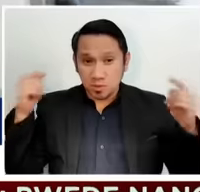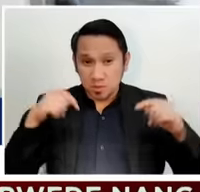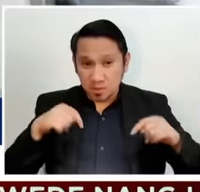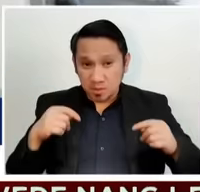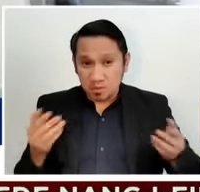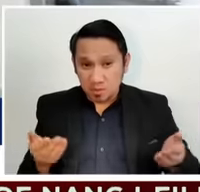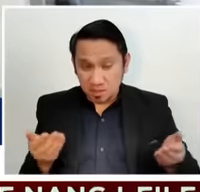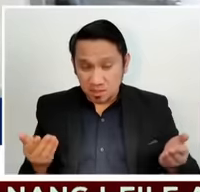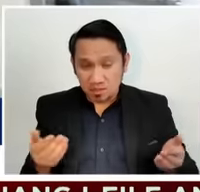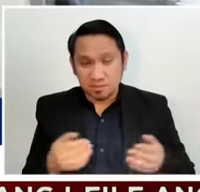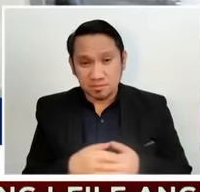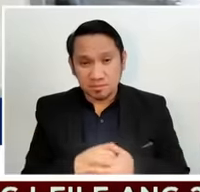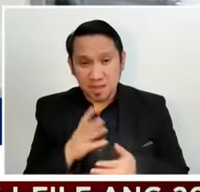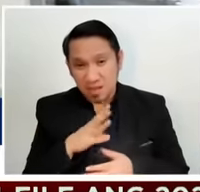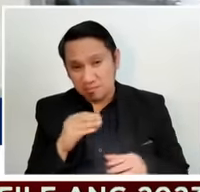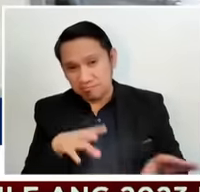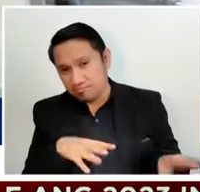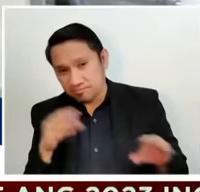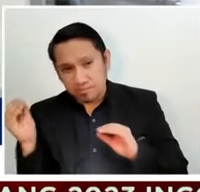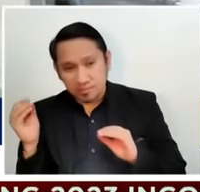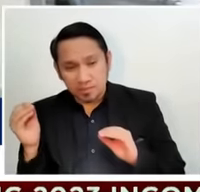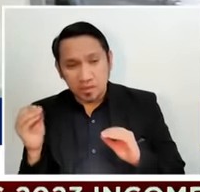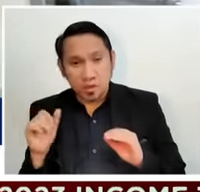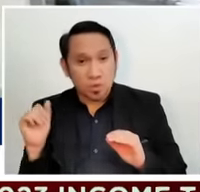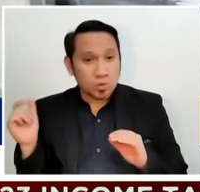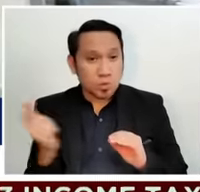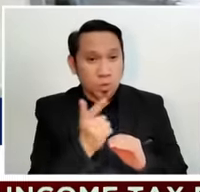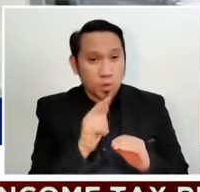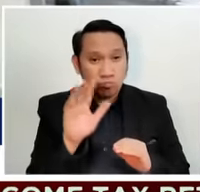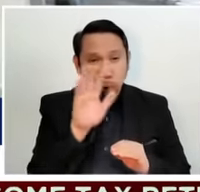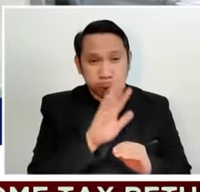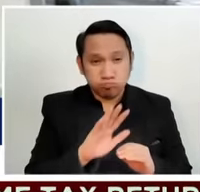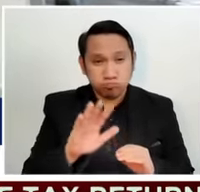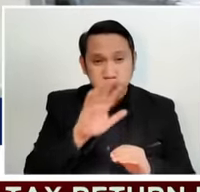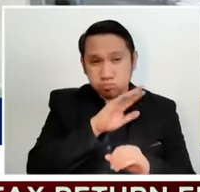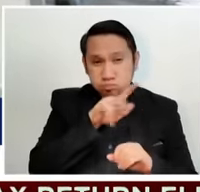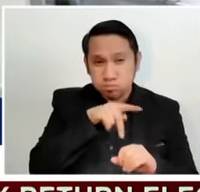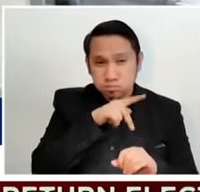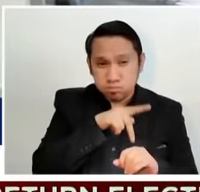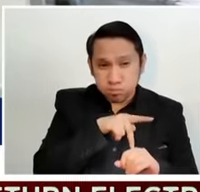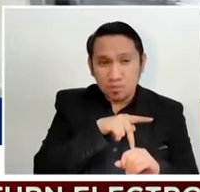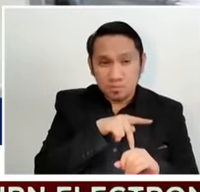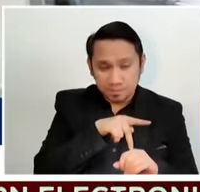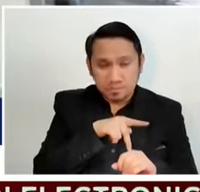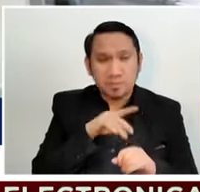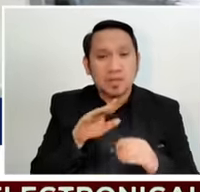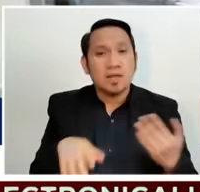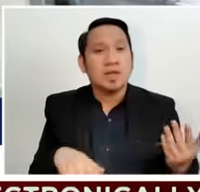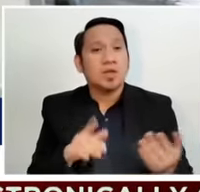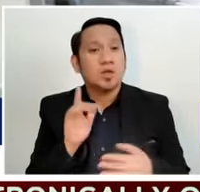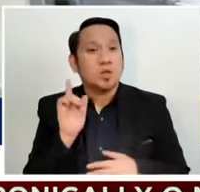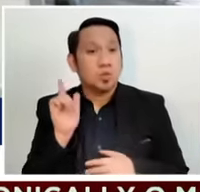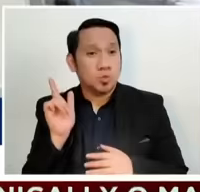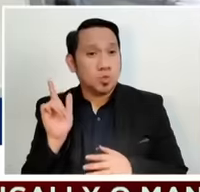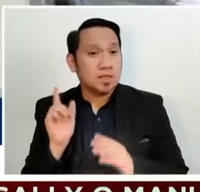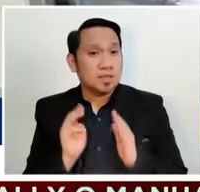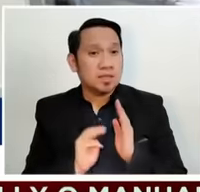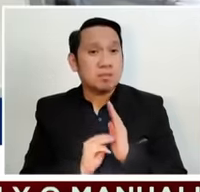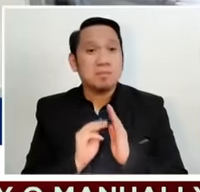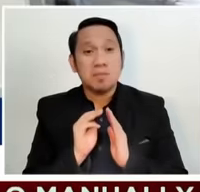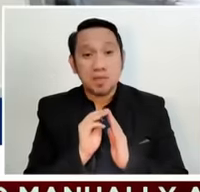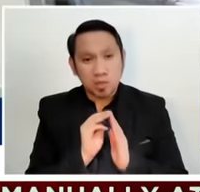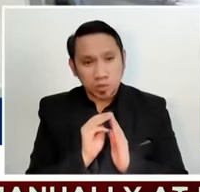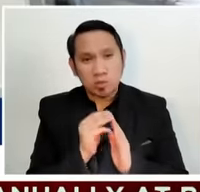umalis. Pero sa buong bansa, ayon sa PPA, ay aabot ito ng higit 2 milyon ang bilang ng